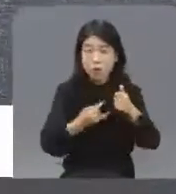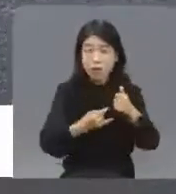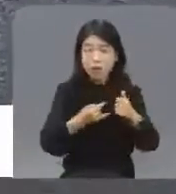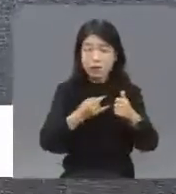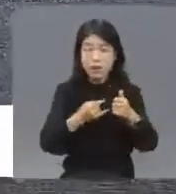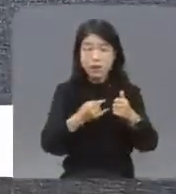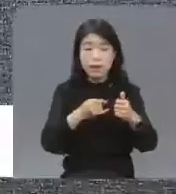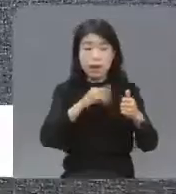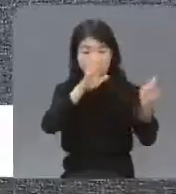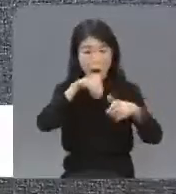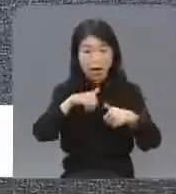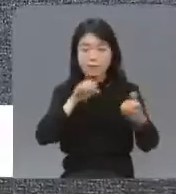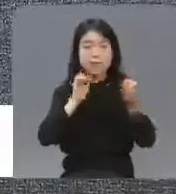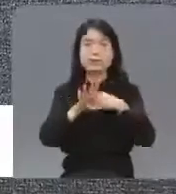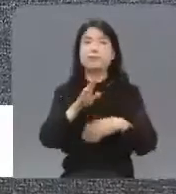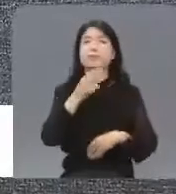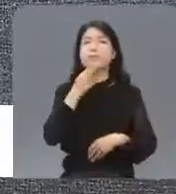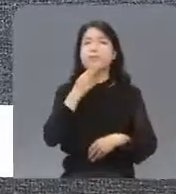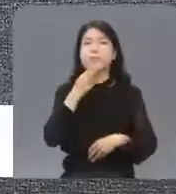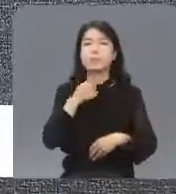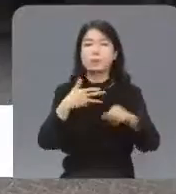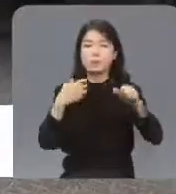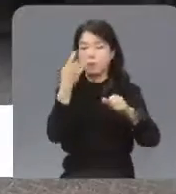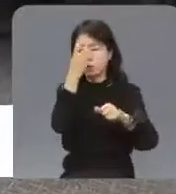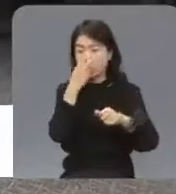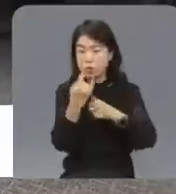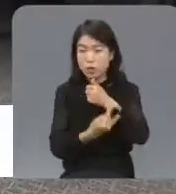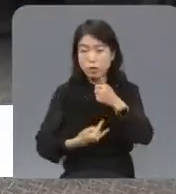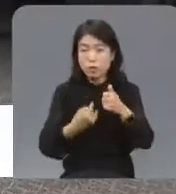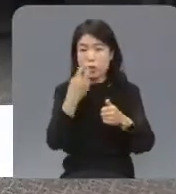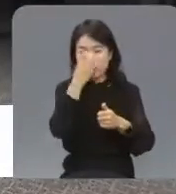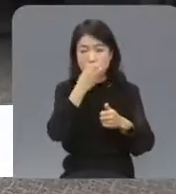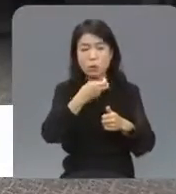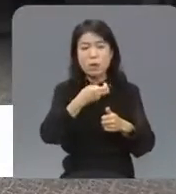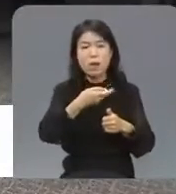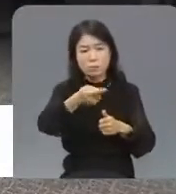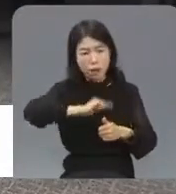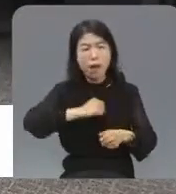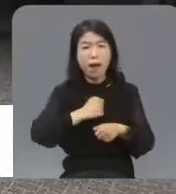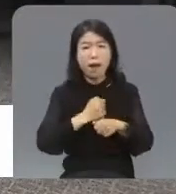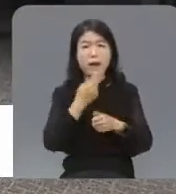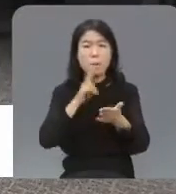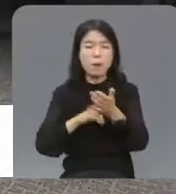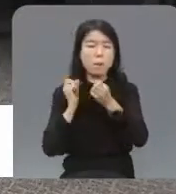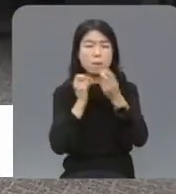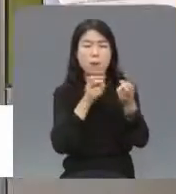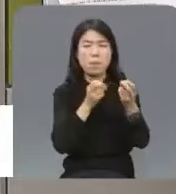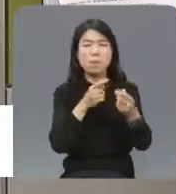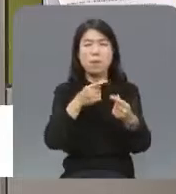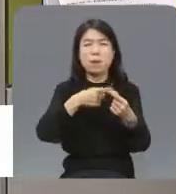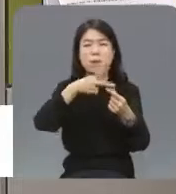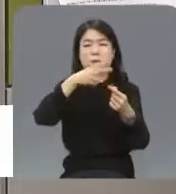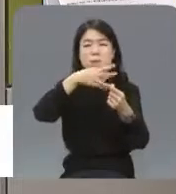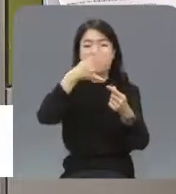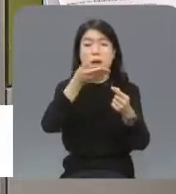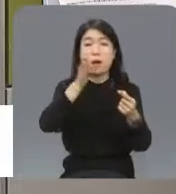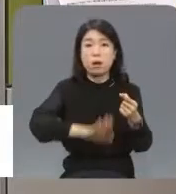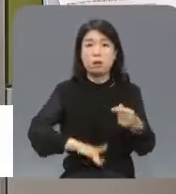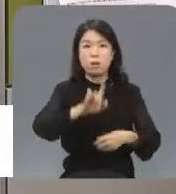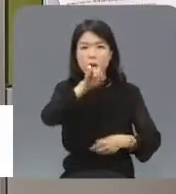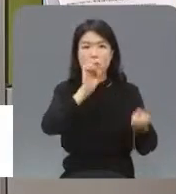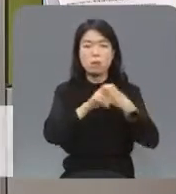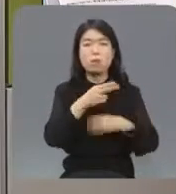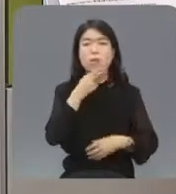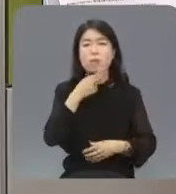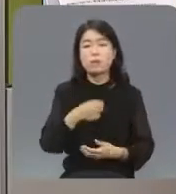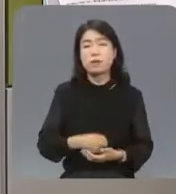응하지 않았습니다. 5.18 조사위는 조사에 응해달라는 서면을 네 차례나 보냈지만 단 한 번도